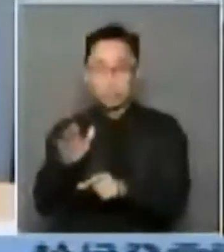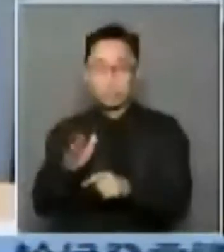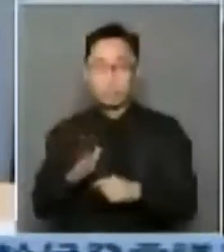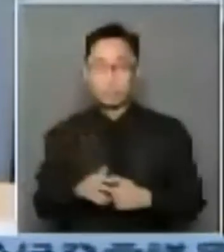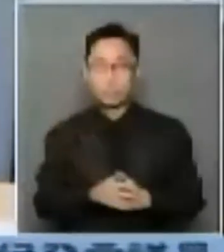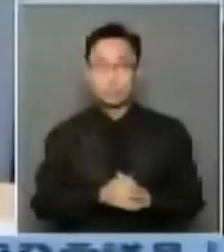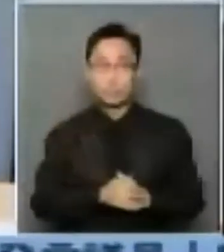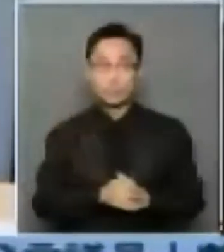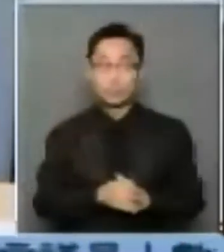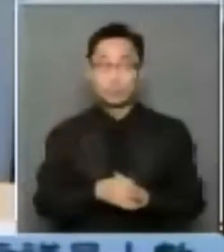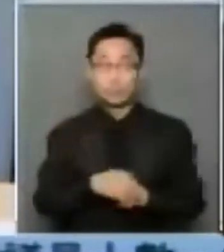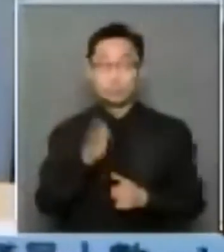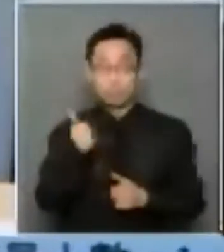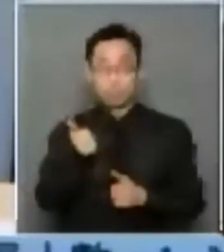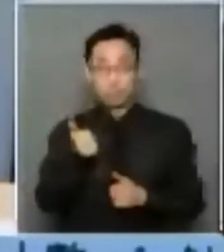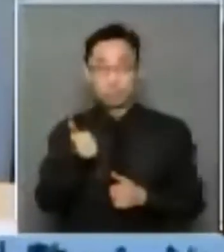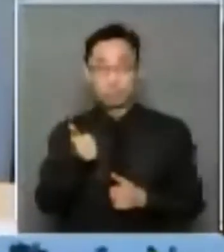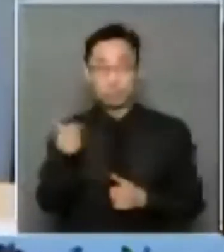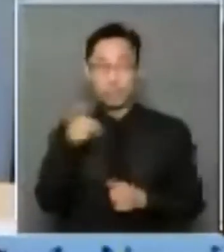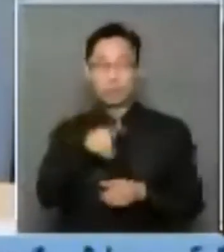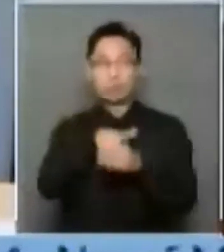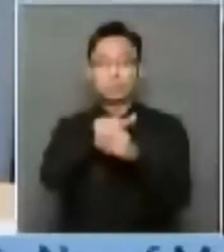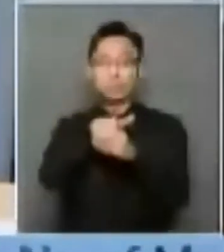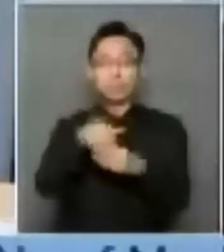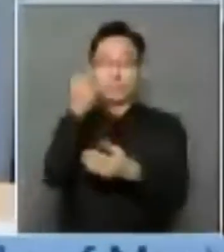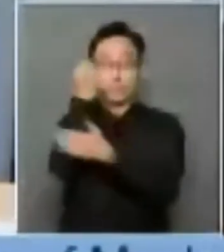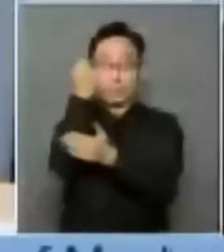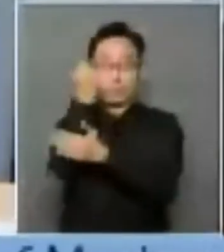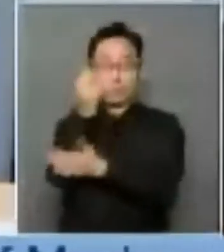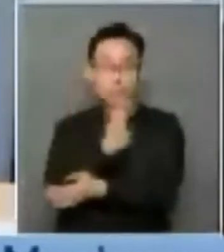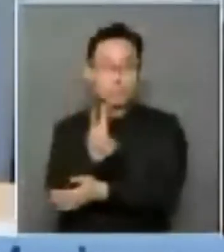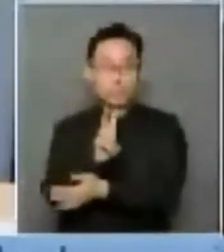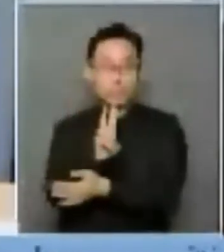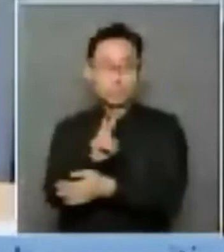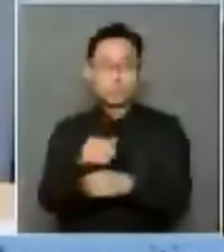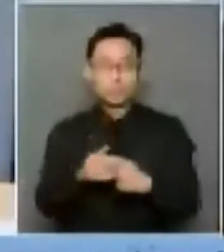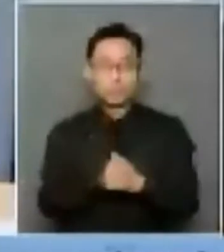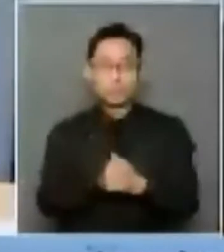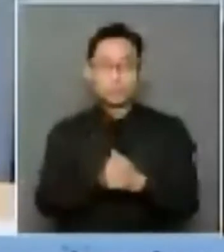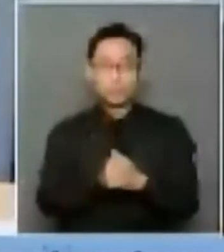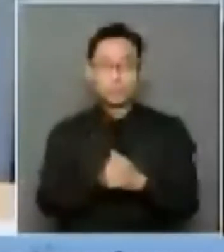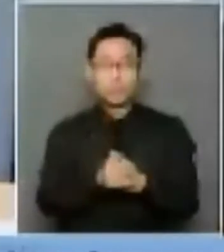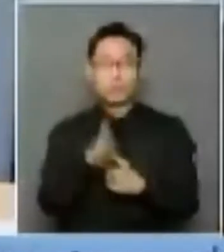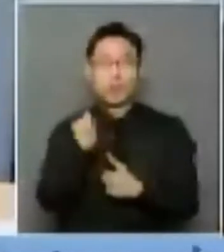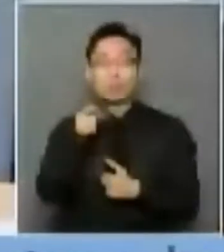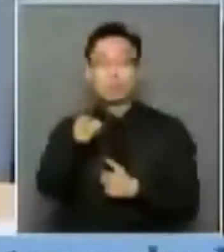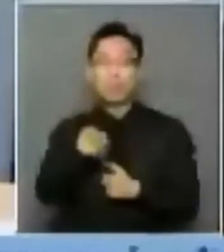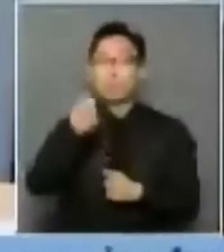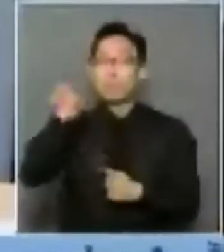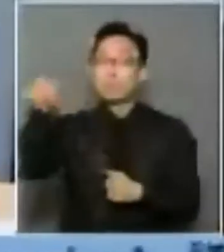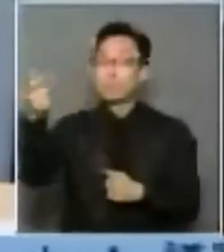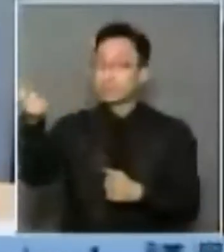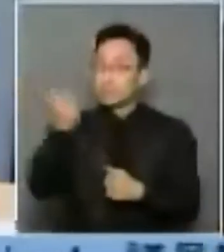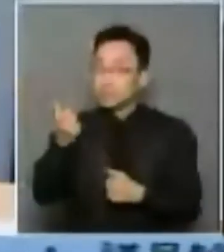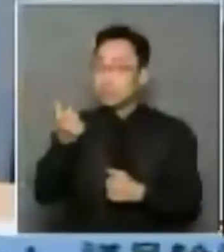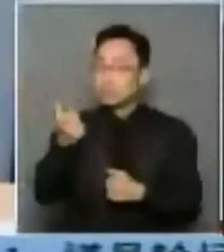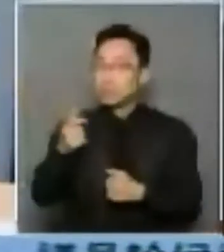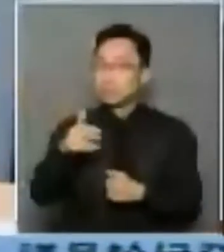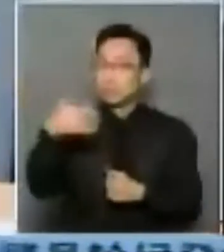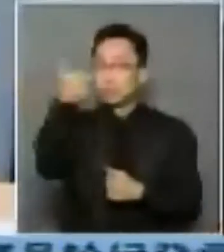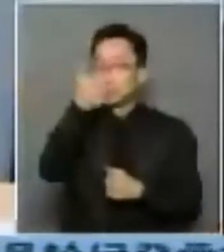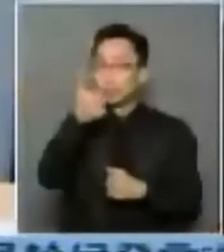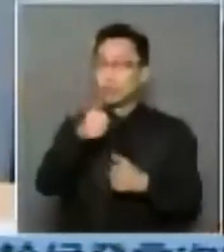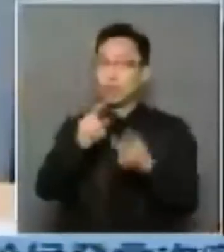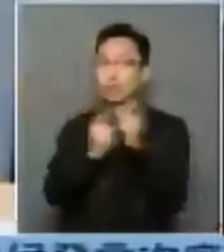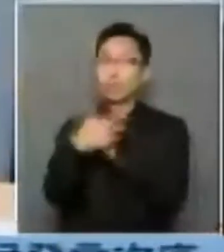不是？那我們都投反對票。那當然啦，他你去問他拿東西，包括主席在內、代主席在內，你問他拿